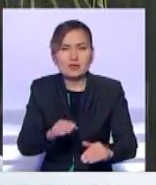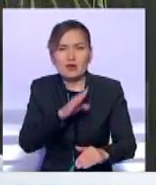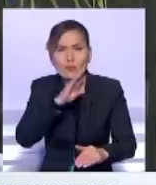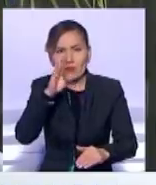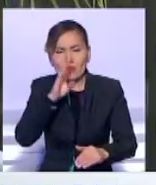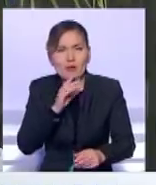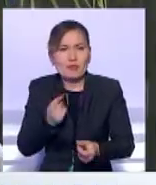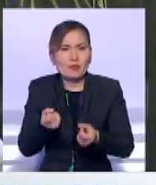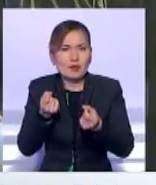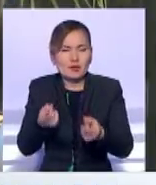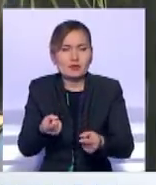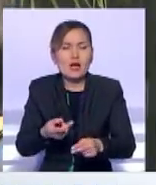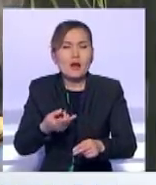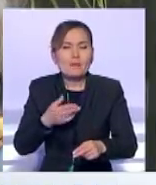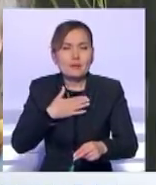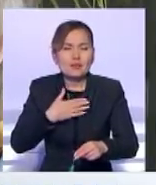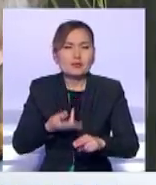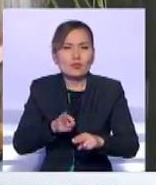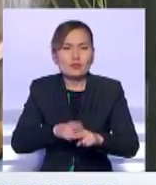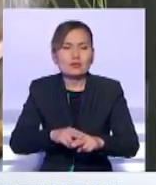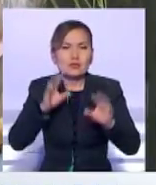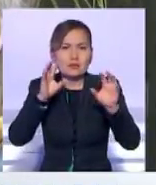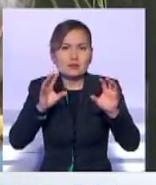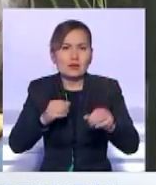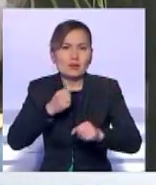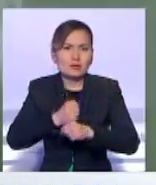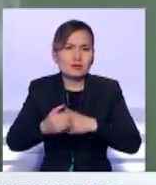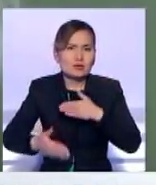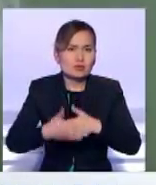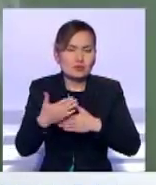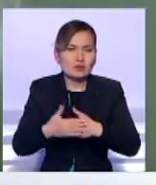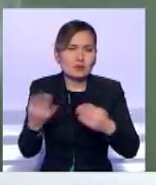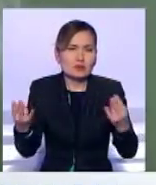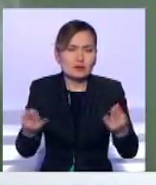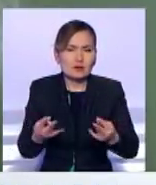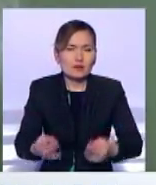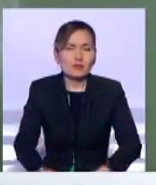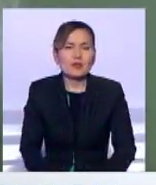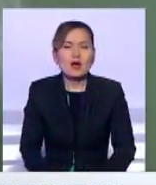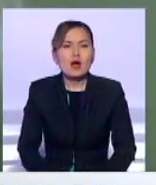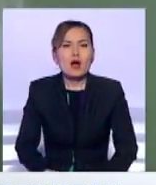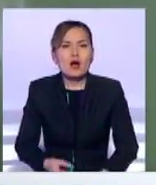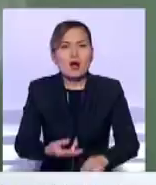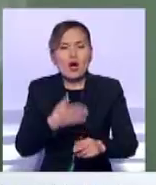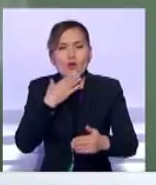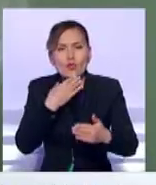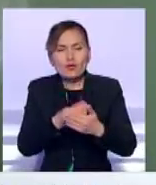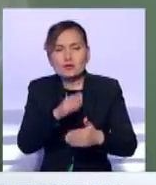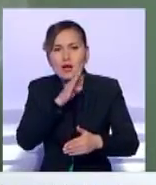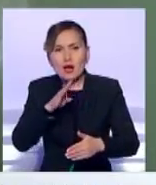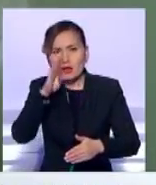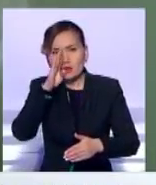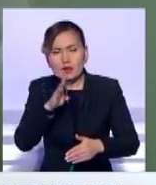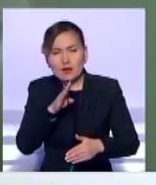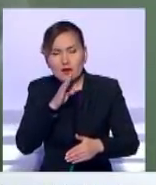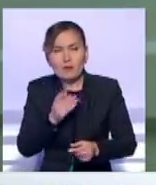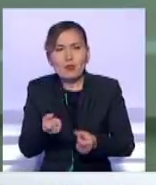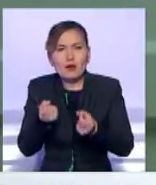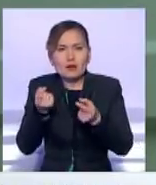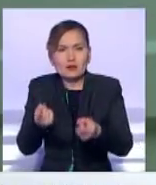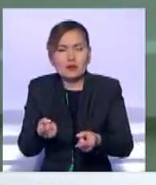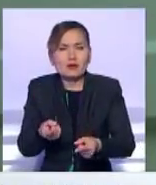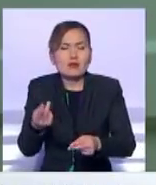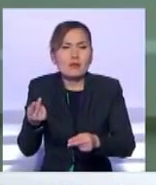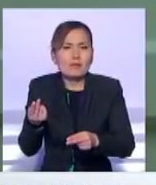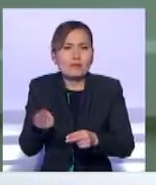бастама олардың ашуына тиіп, ата-анасына қол көтерсе не болады? Депутаттар туған ата-анасын еш себепсіз қарттар үйіне өткізгендерді 2 жылға